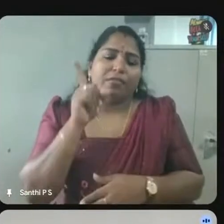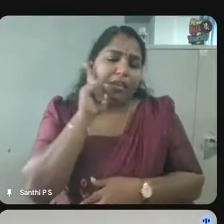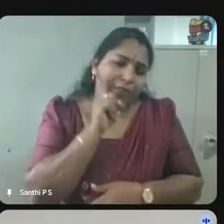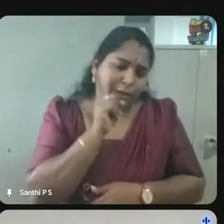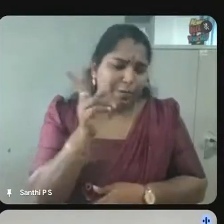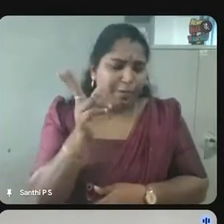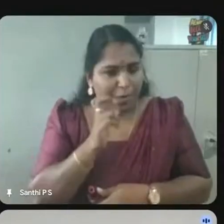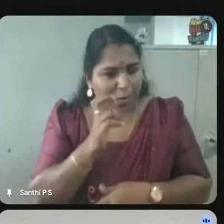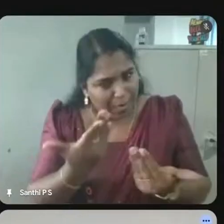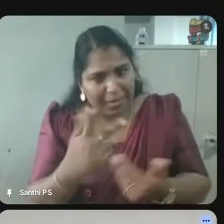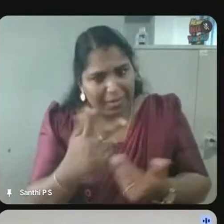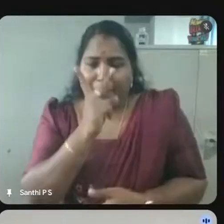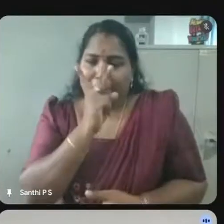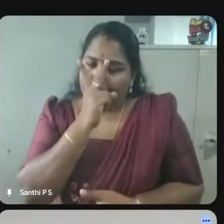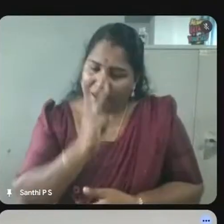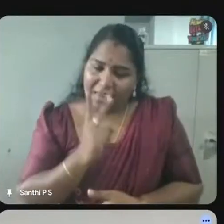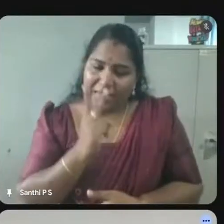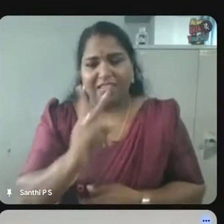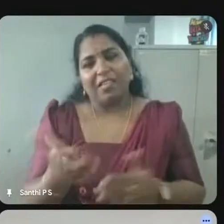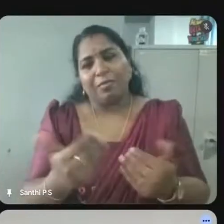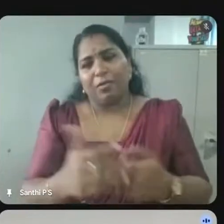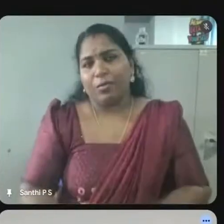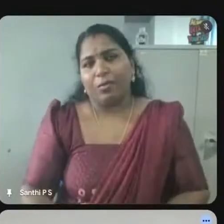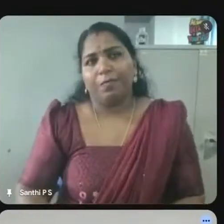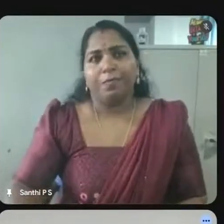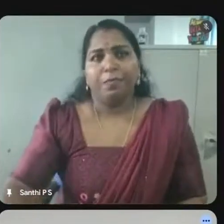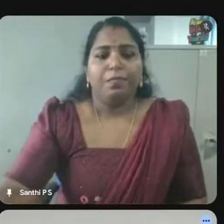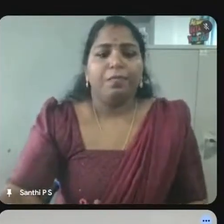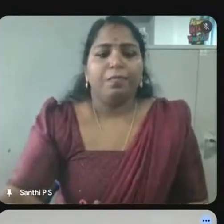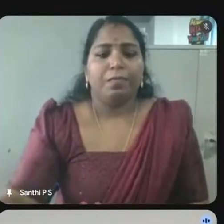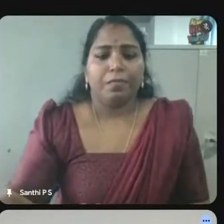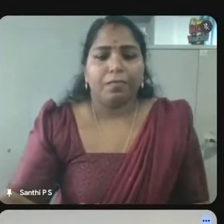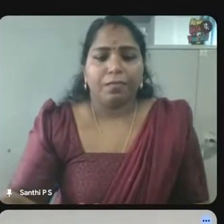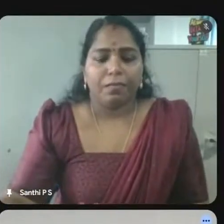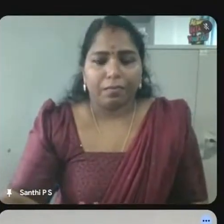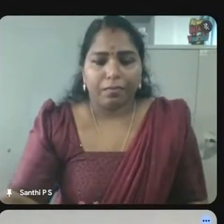ദി ഓപ്പർച്യൂണിറ്റി ടു നിഡാസ് ആൻഡ് നിഷ്.